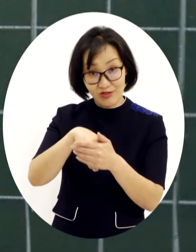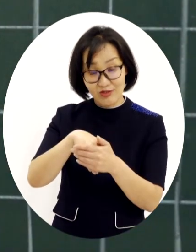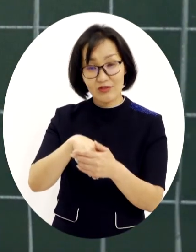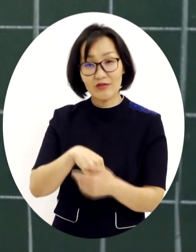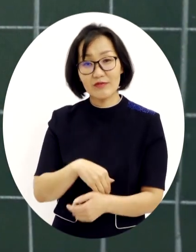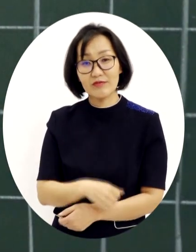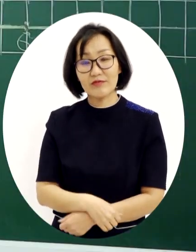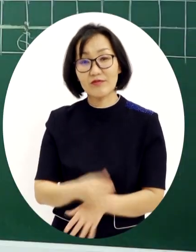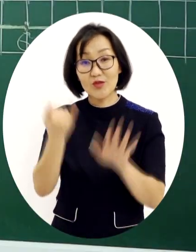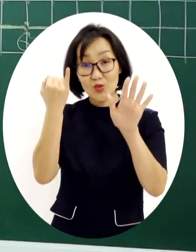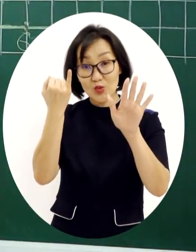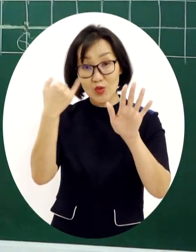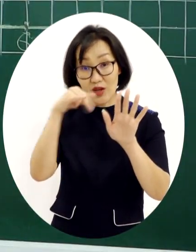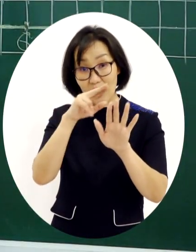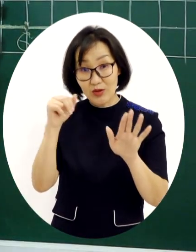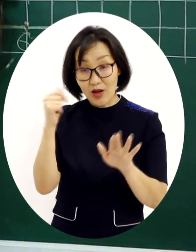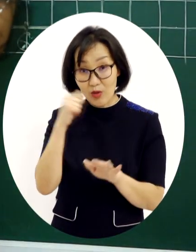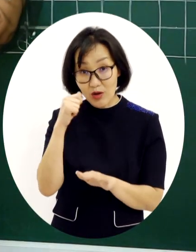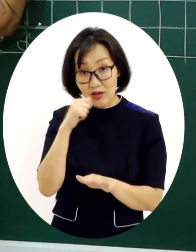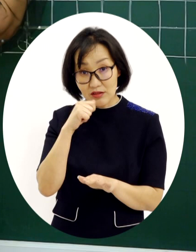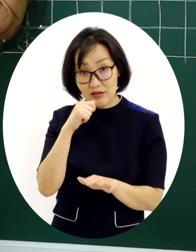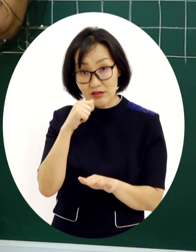2.5 литр. Тэгвэл 6 удаа угаахад